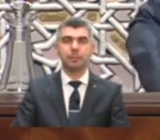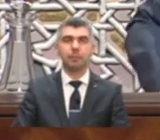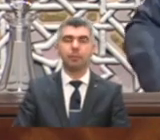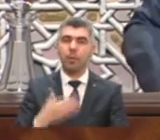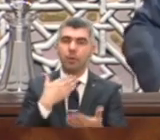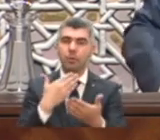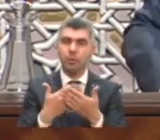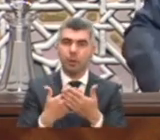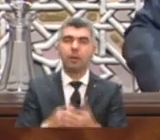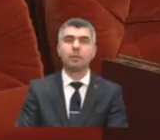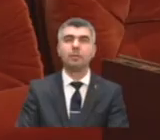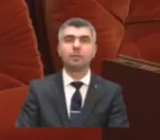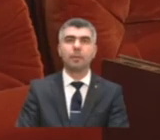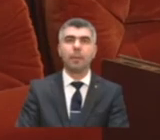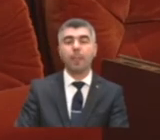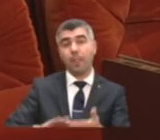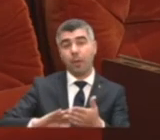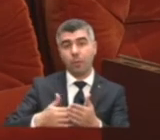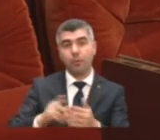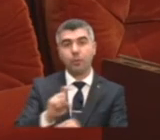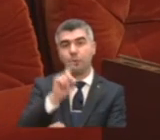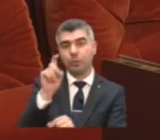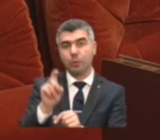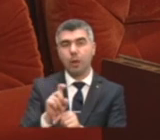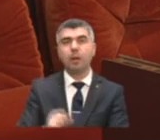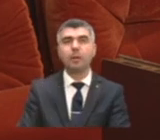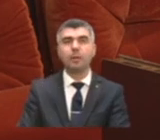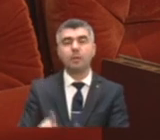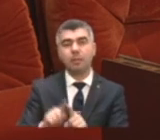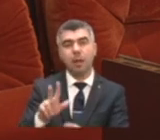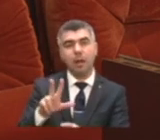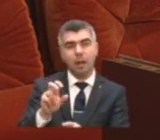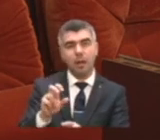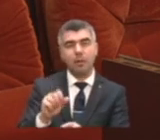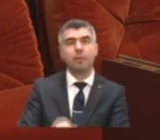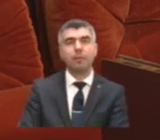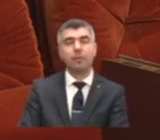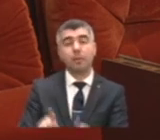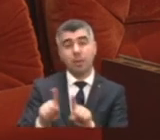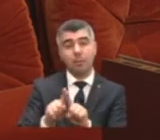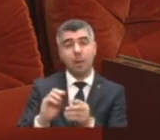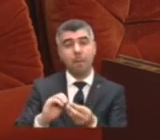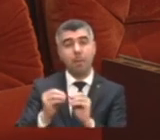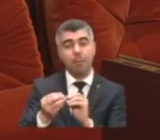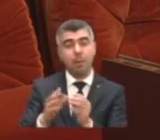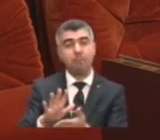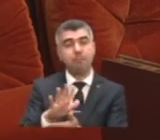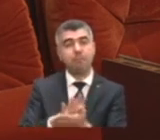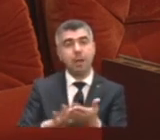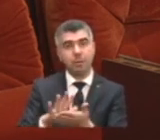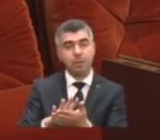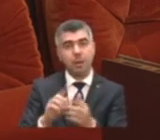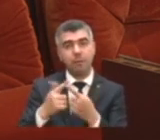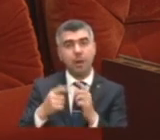شكرا سيد النائب المحترم على هذا السؤال. ولعلمكم سيد النائب المحترم أن هذا المشكل يتعلق أساسا